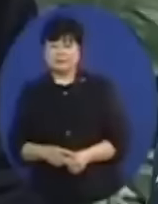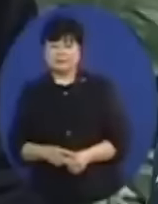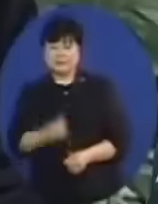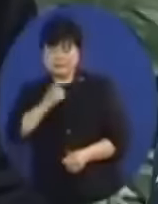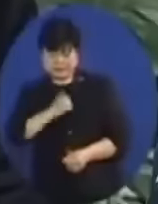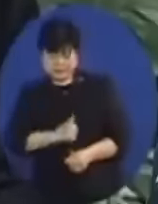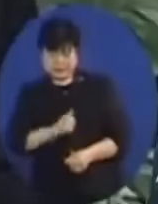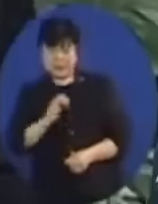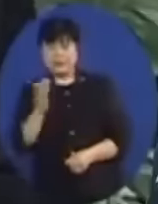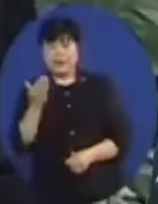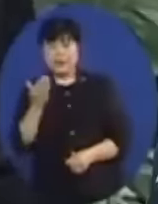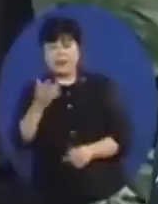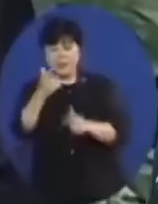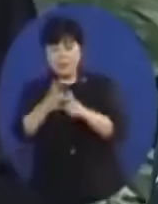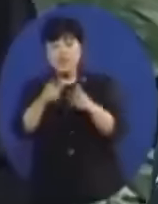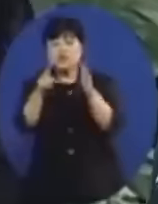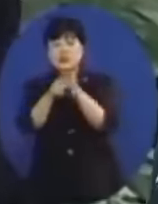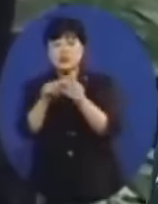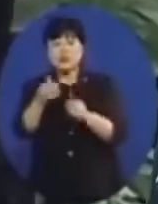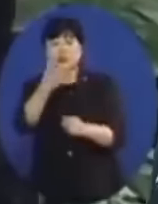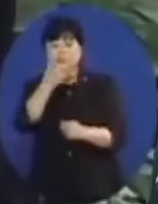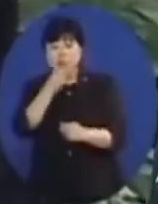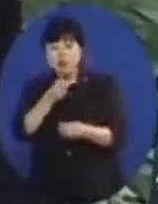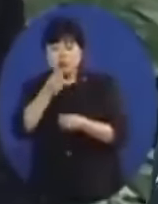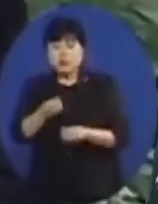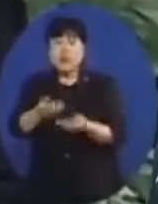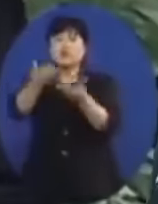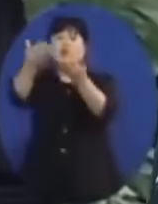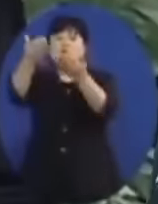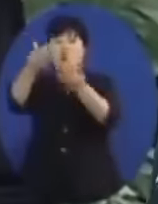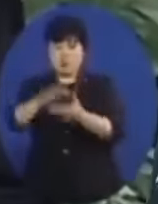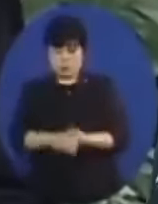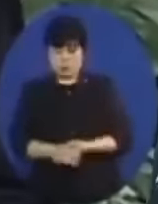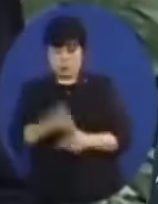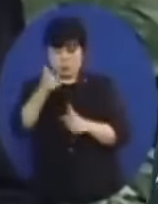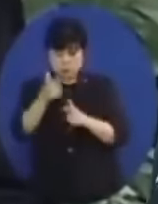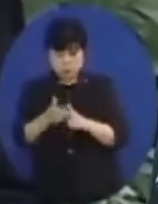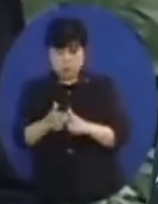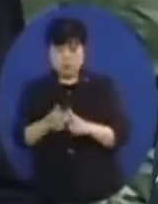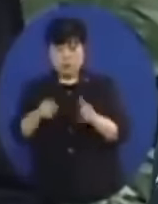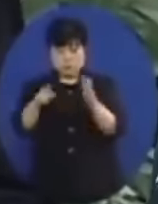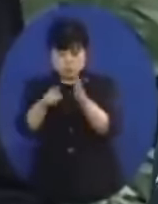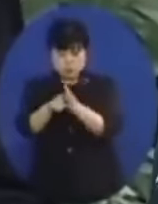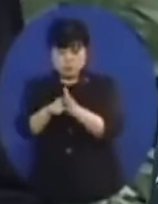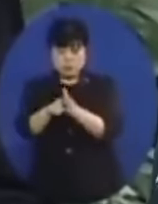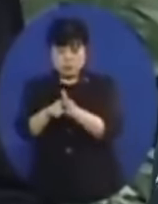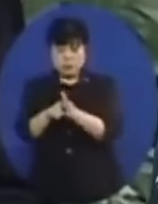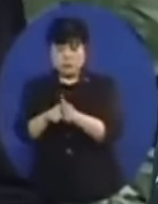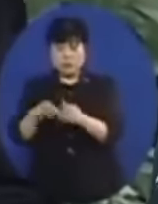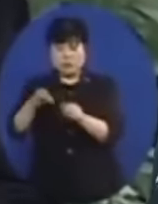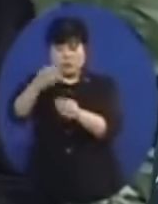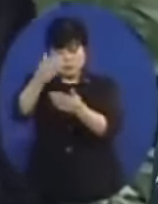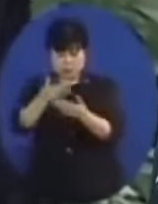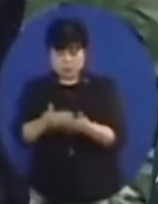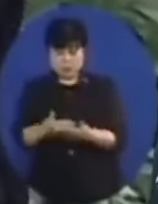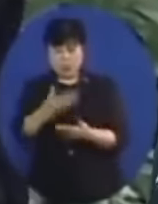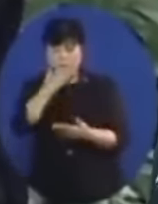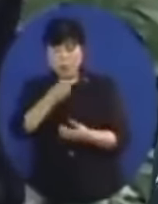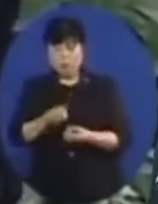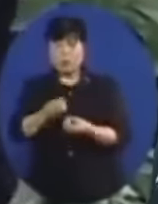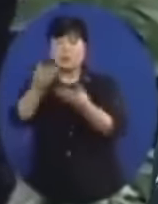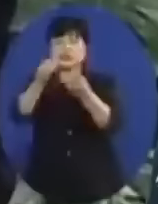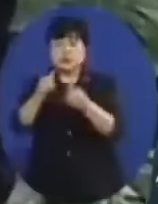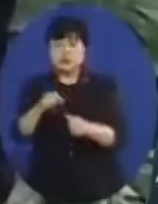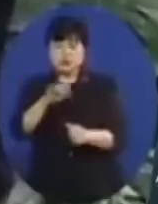참아야 되는 것은 우리 예수 믿는 사람은 복을 빌라고 예수를 믿도록 하나님 부르심을 받았습니다. 우리는 복 빌는